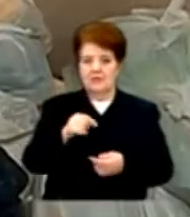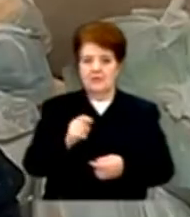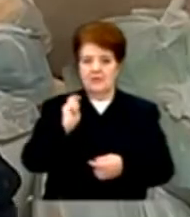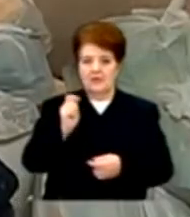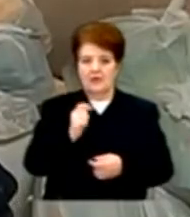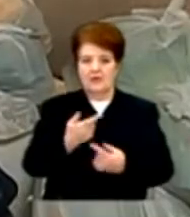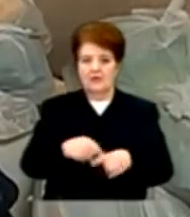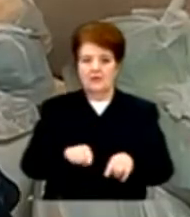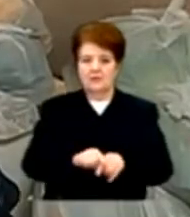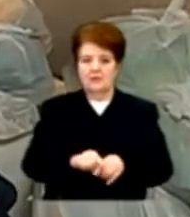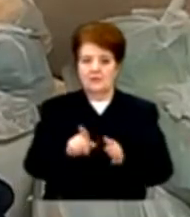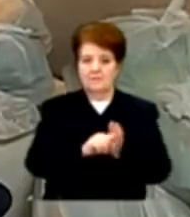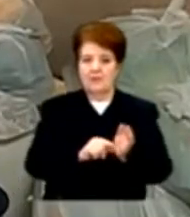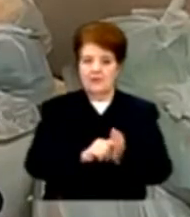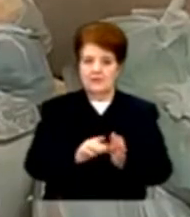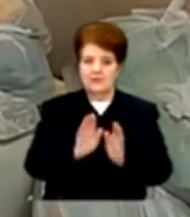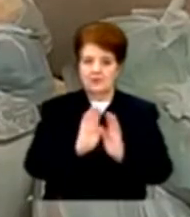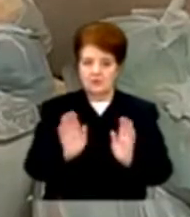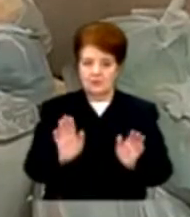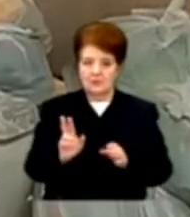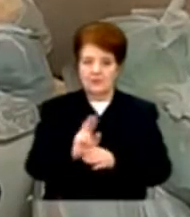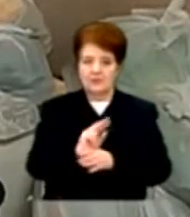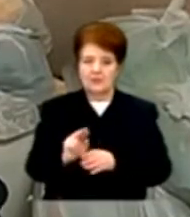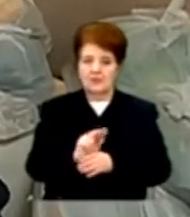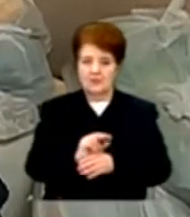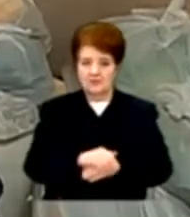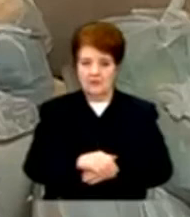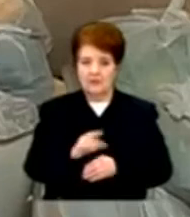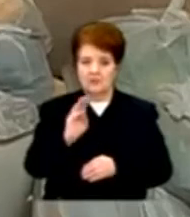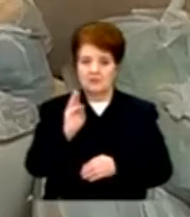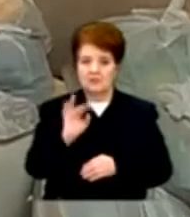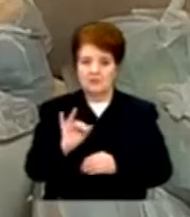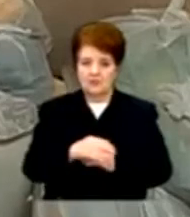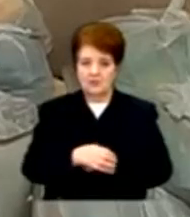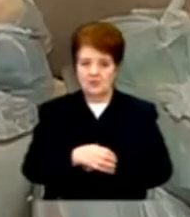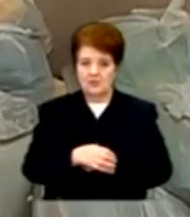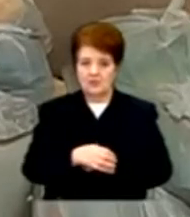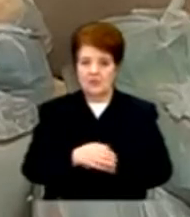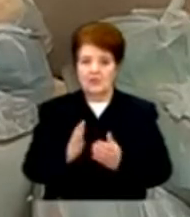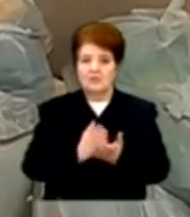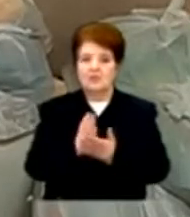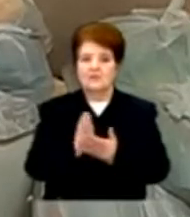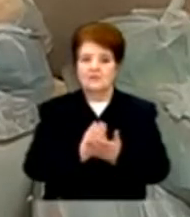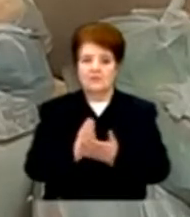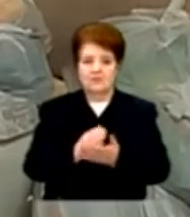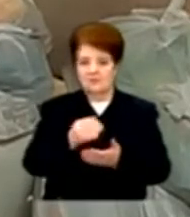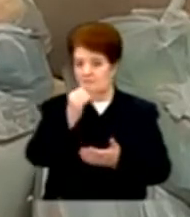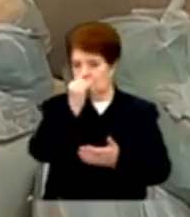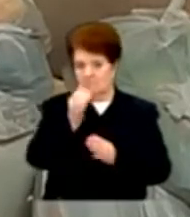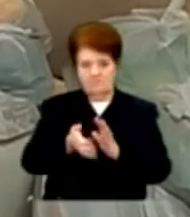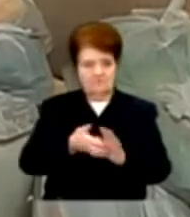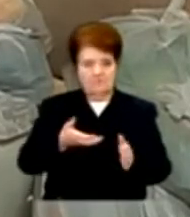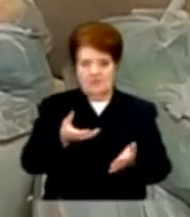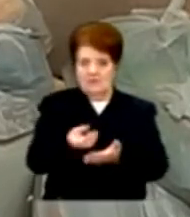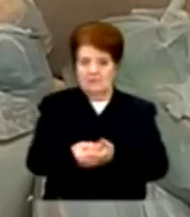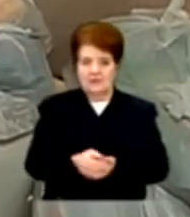Această pensie îmi ajunge pentru un tratament și serviciile comunale nu mi-ajunge să le